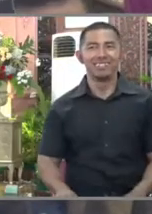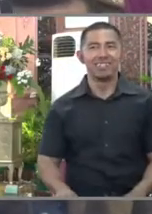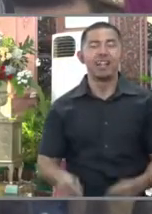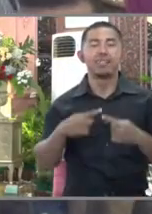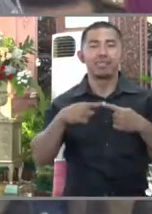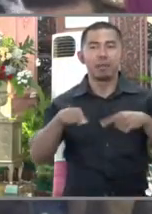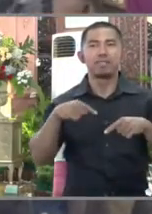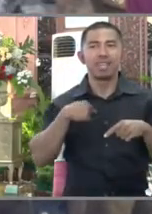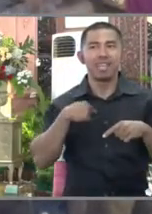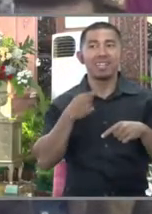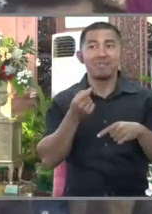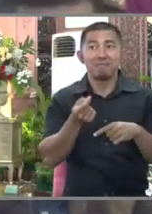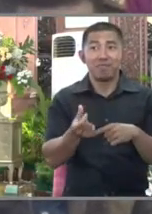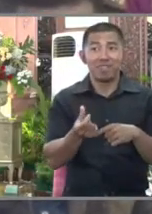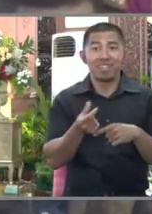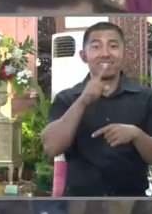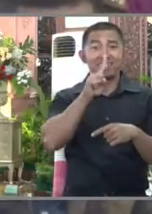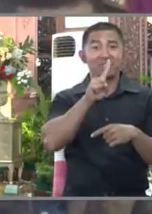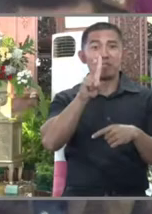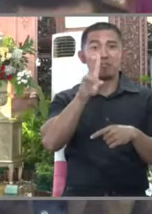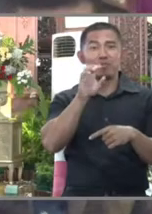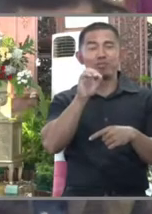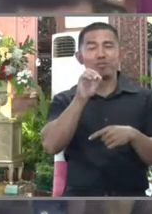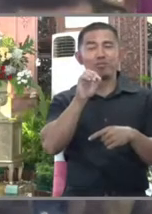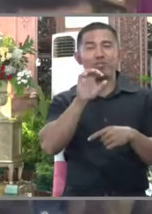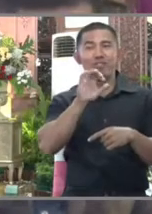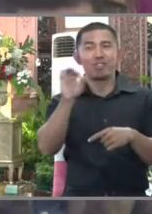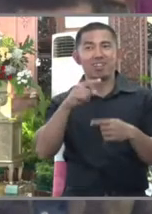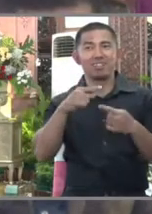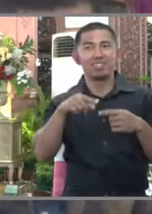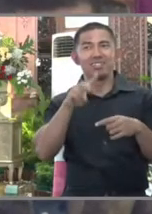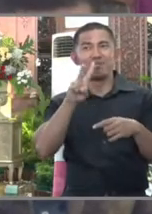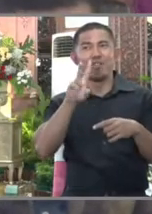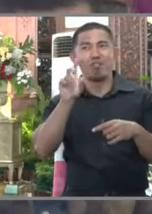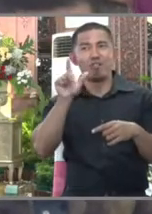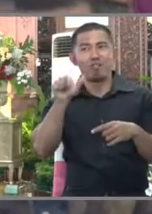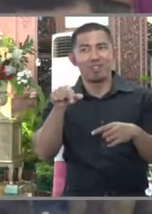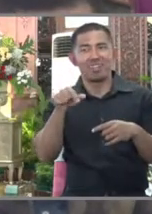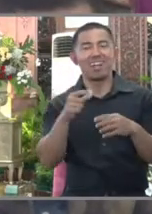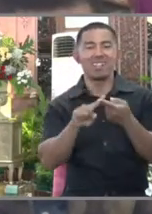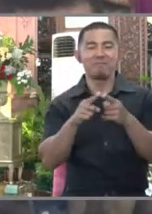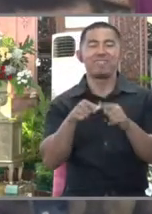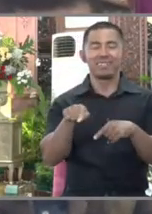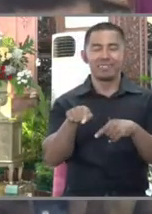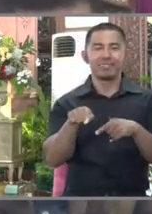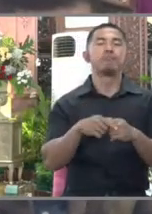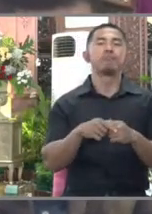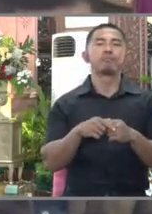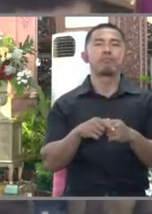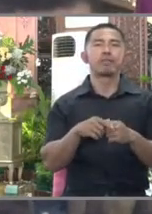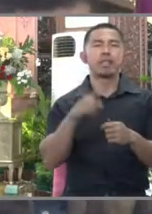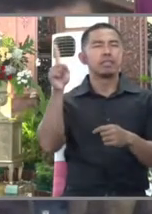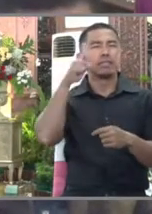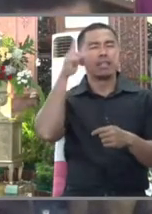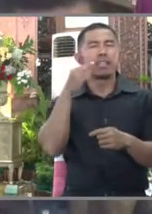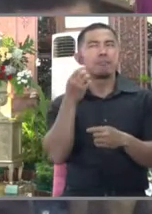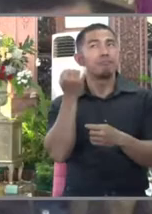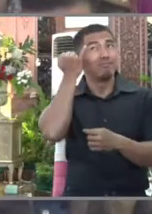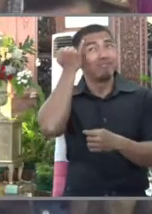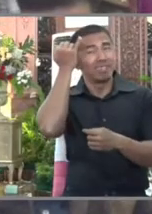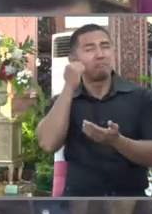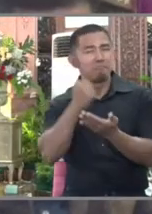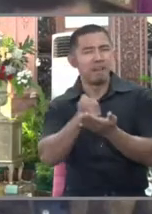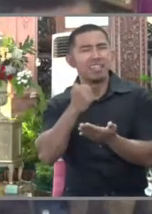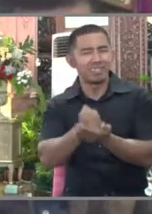tapi ternyata lebih mudah yang 120 orang daripada dua orang. Teman-teman ini setiap aspirasi